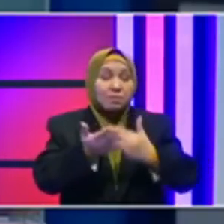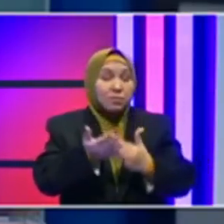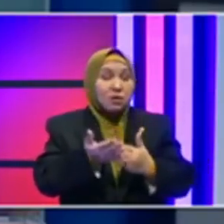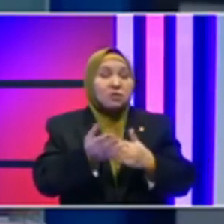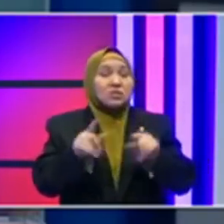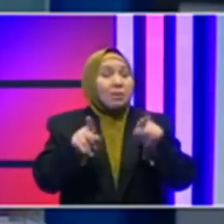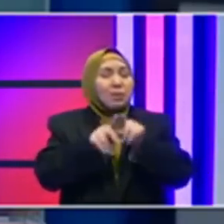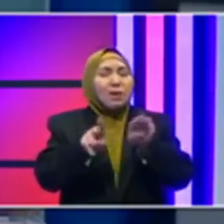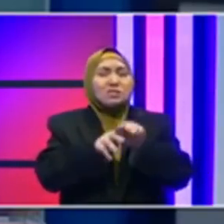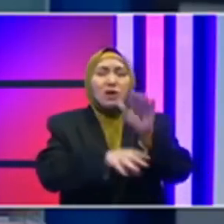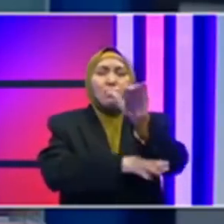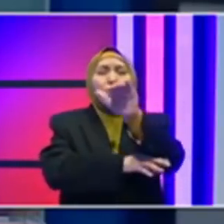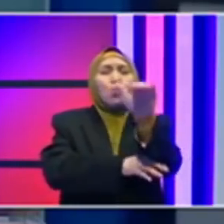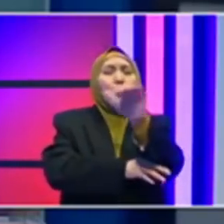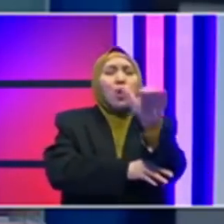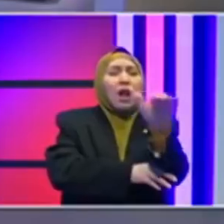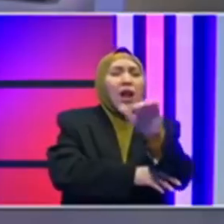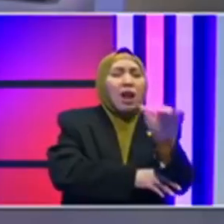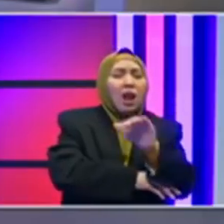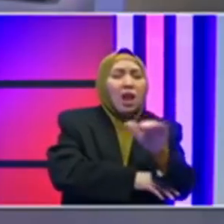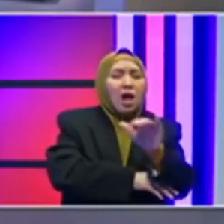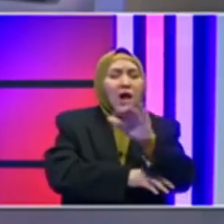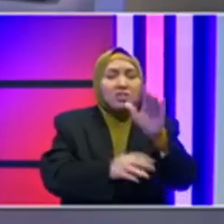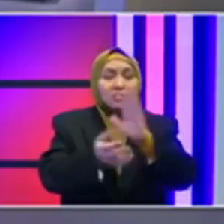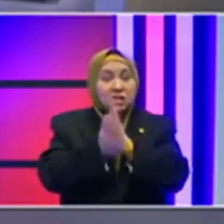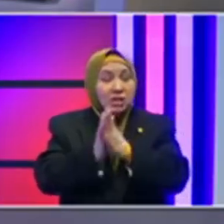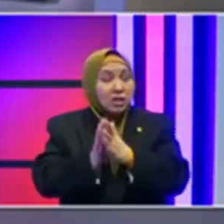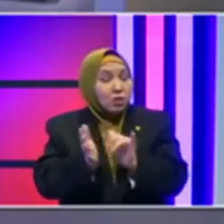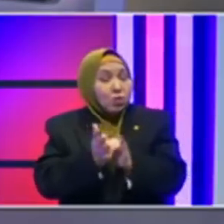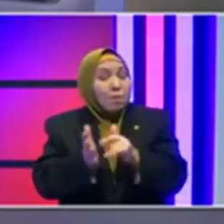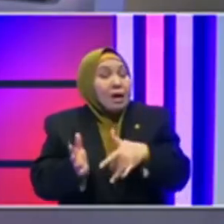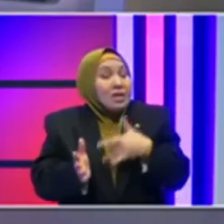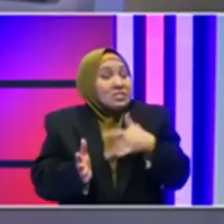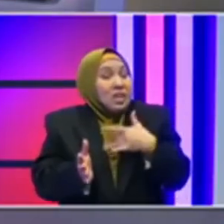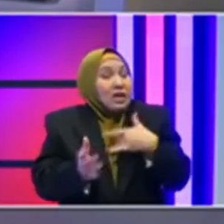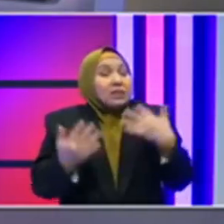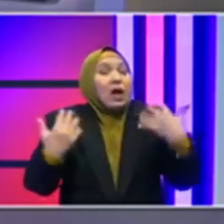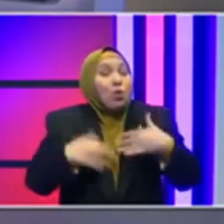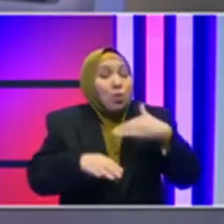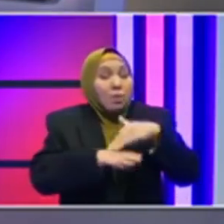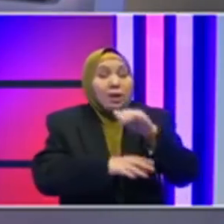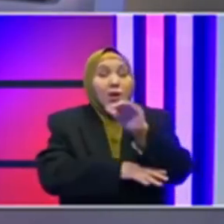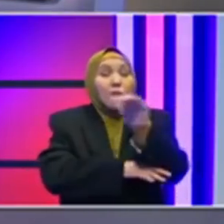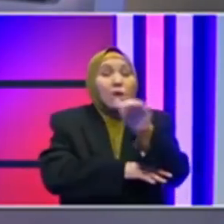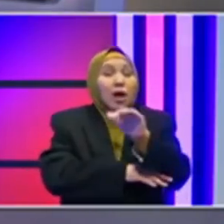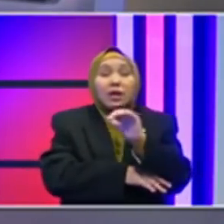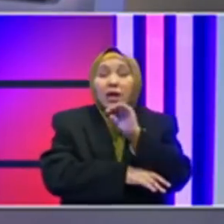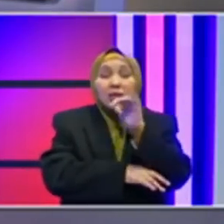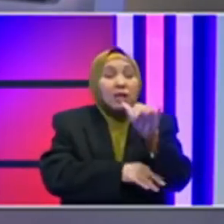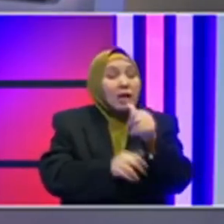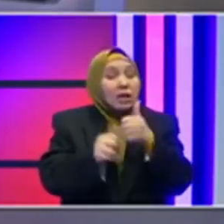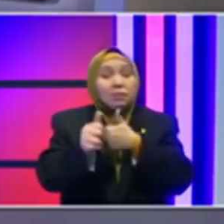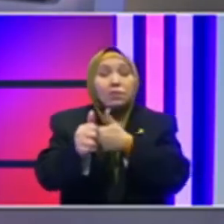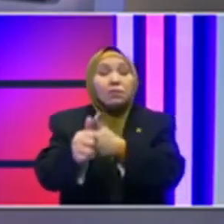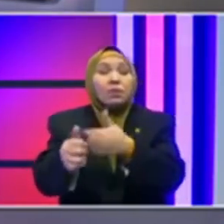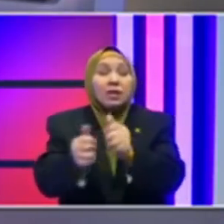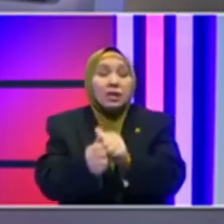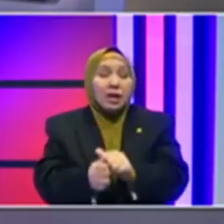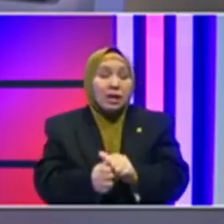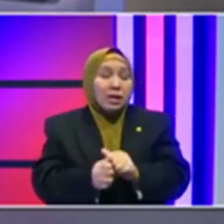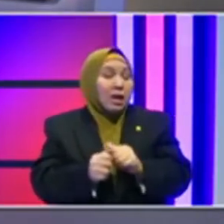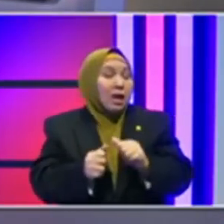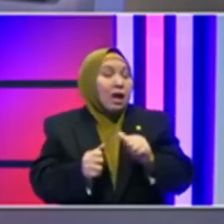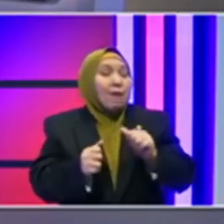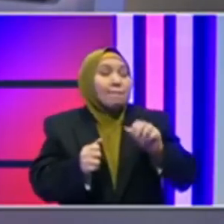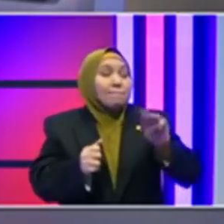ular jadi Itulah perasaan takut kepada ular yang tidak diiringi dengan mahabbah yang